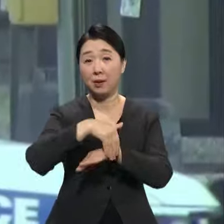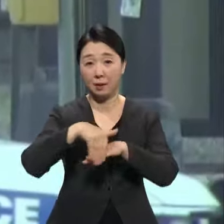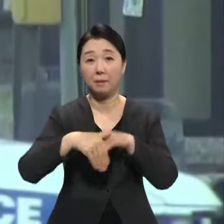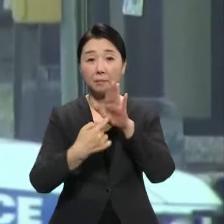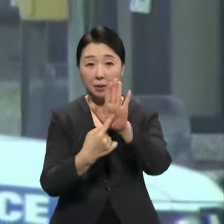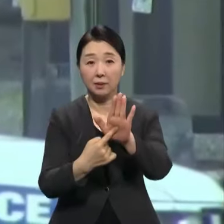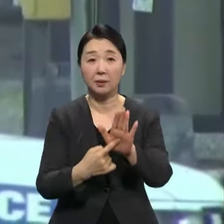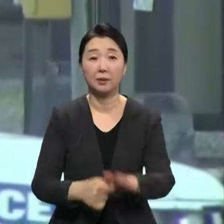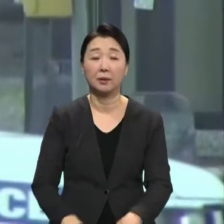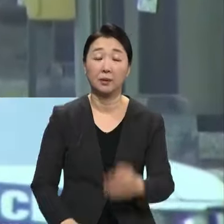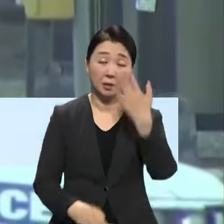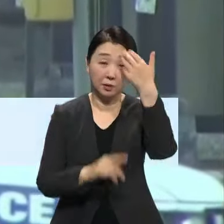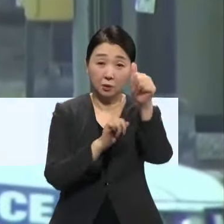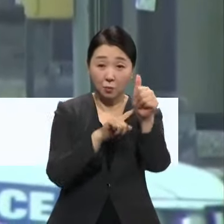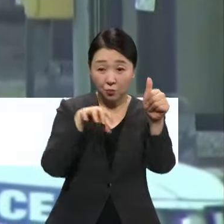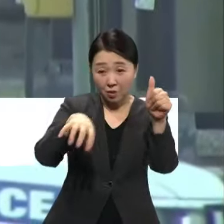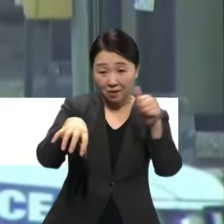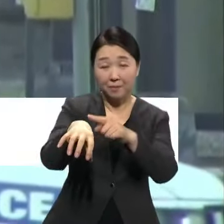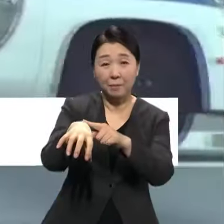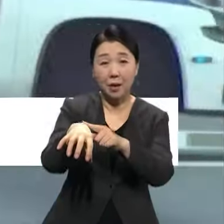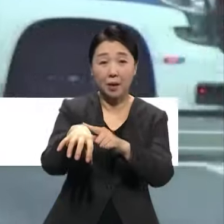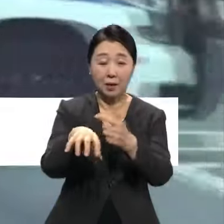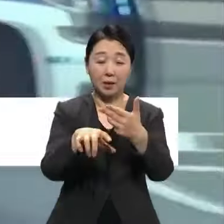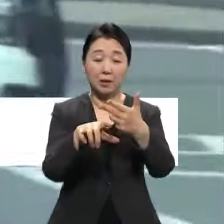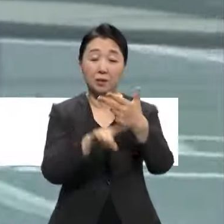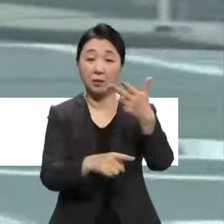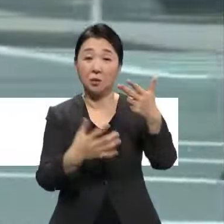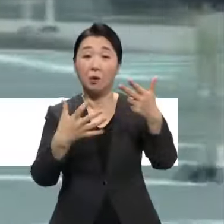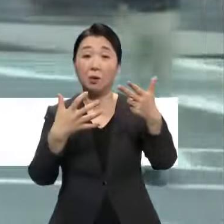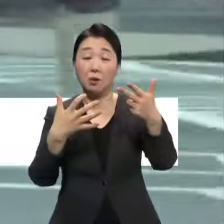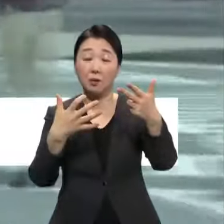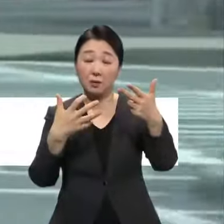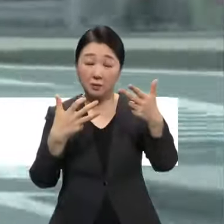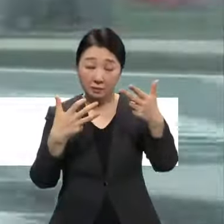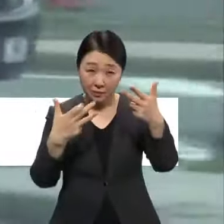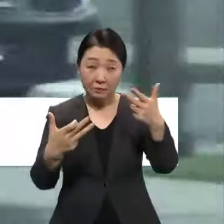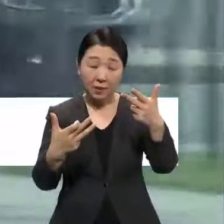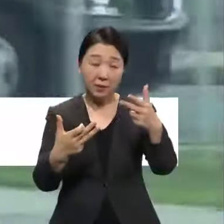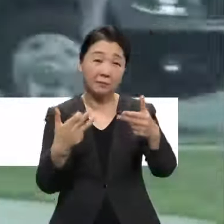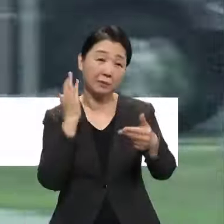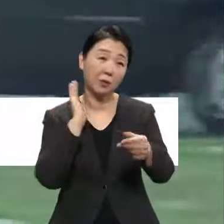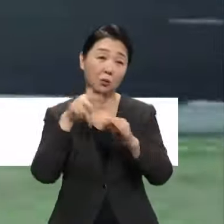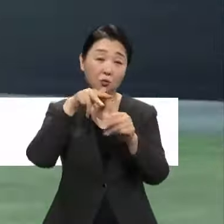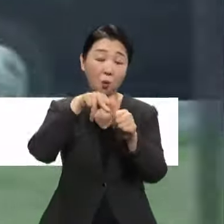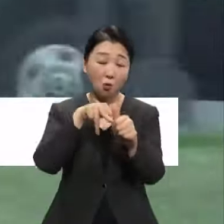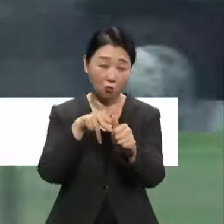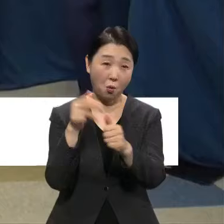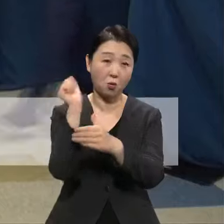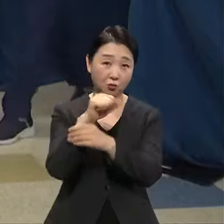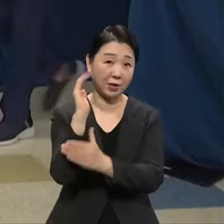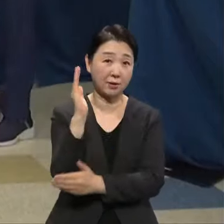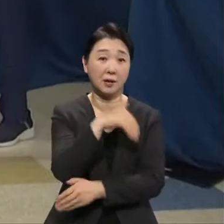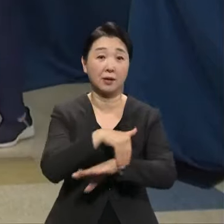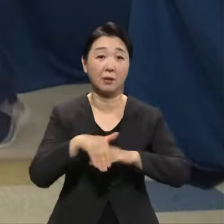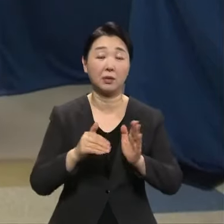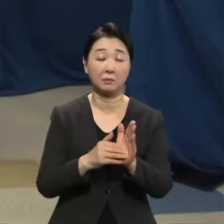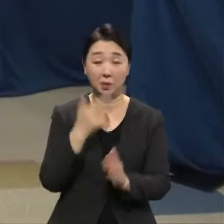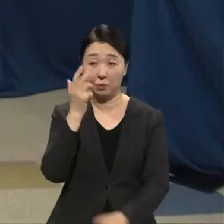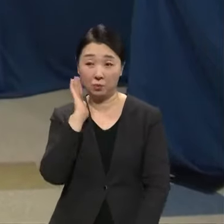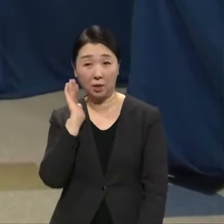30분에는 이곳에서 오 18일 선 후보 수락 연설을 할 예정입니다 앞서 조바이든